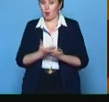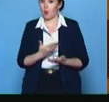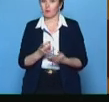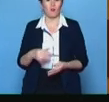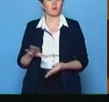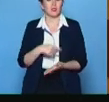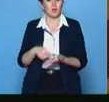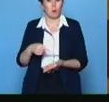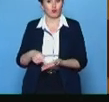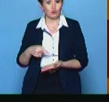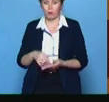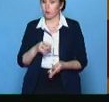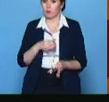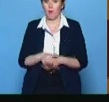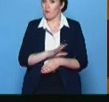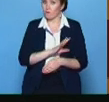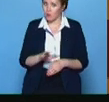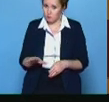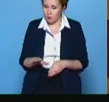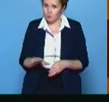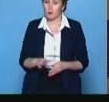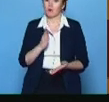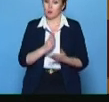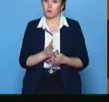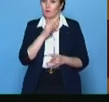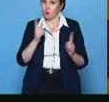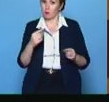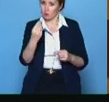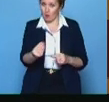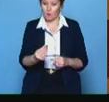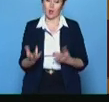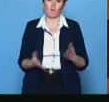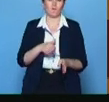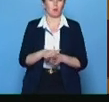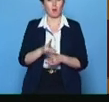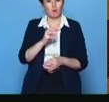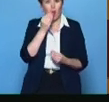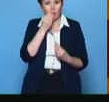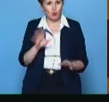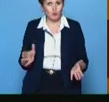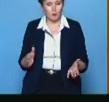выполнены, хотя нас приглашали на проверку устранения замечаний, либо выполнены некачественно. Вот мы проверили